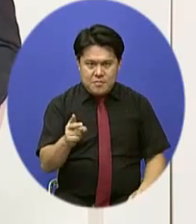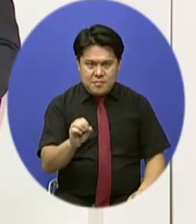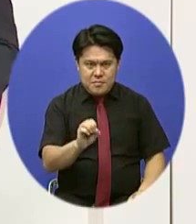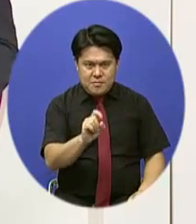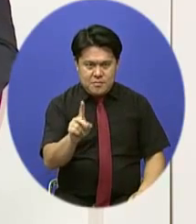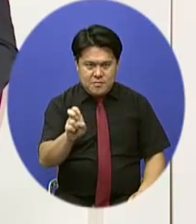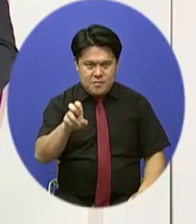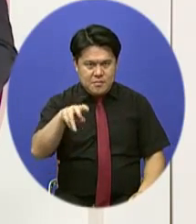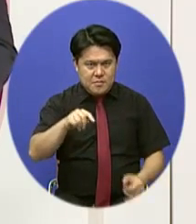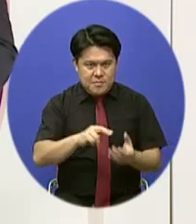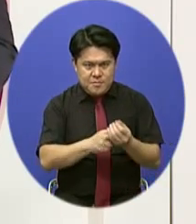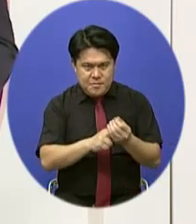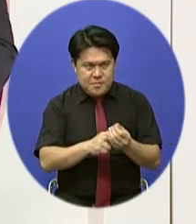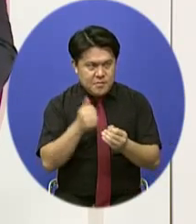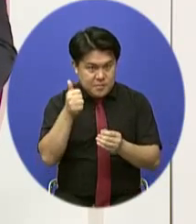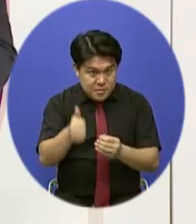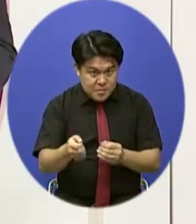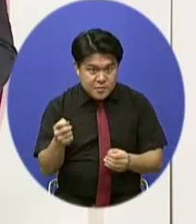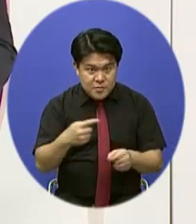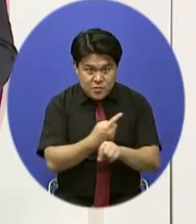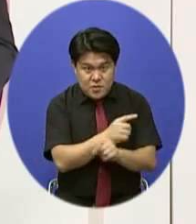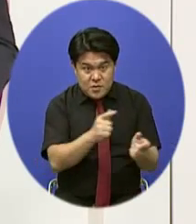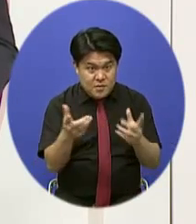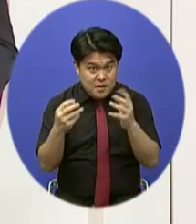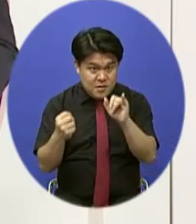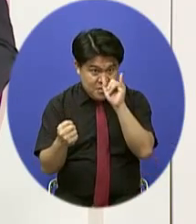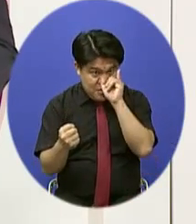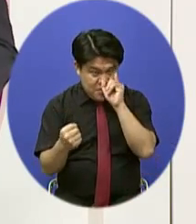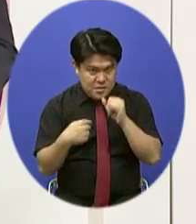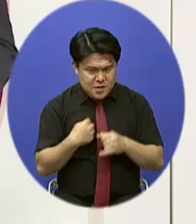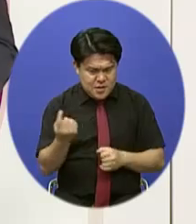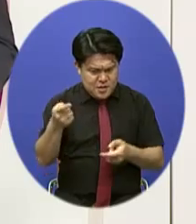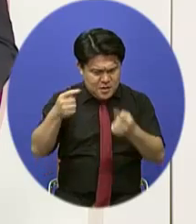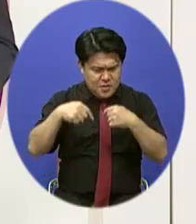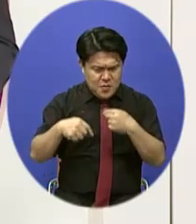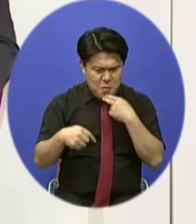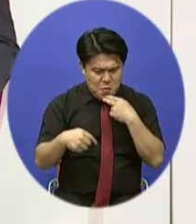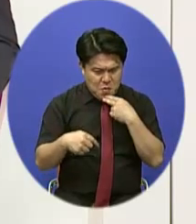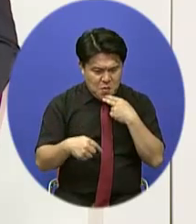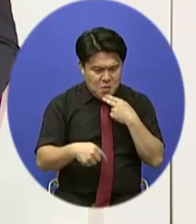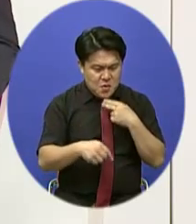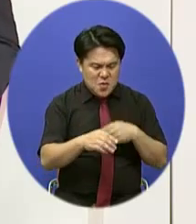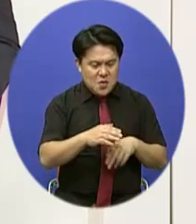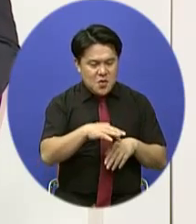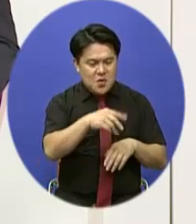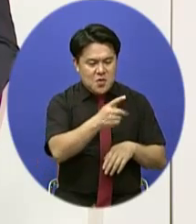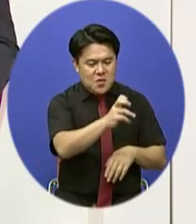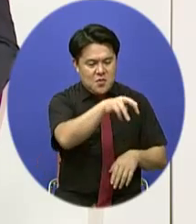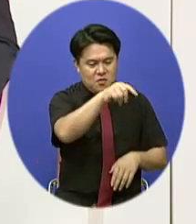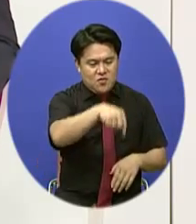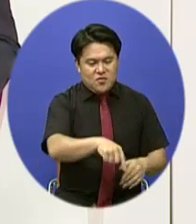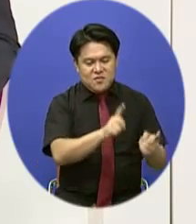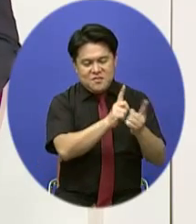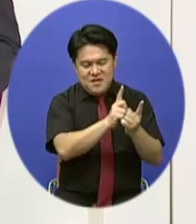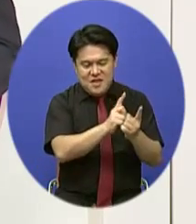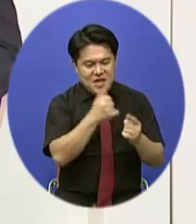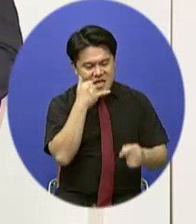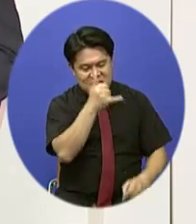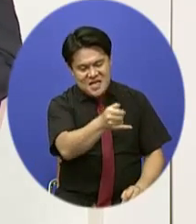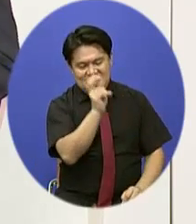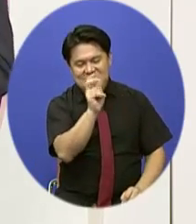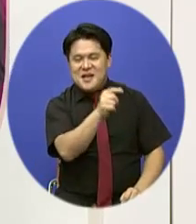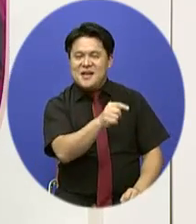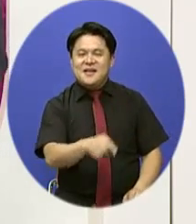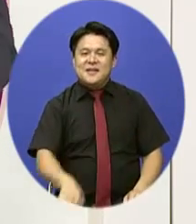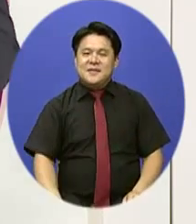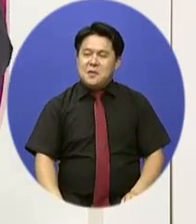하시는 원장님을 비롯해서 저희한테 안 오시는 거 보면 아마도 손봉수 씨한테 이렇게 가시는 것 같은 생각이 듭니다. 아,